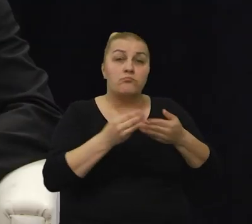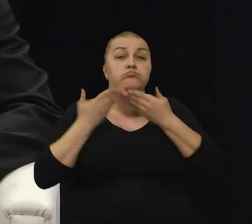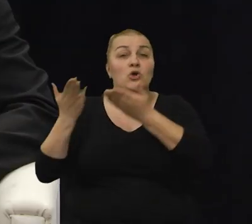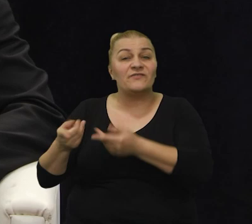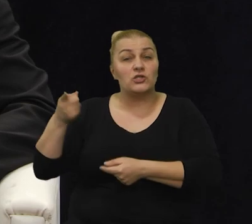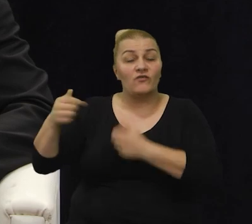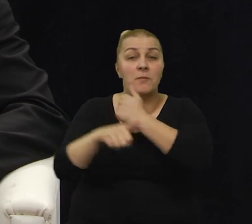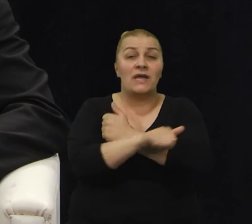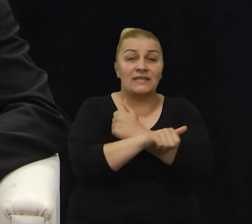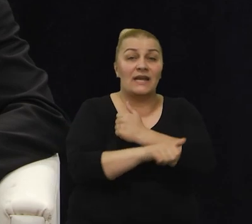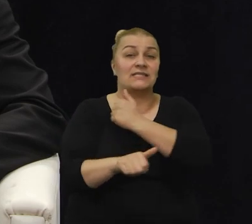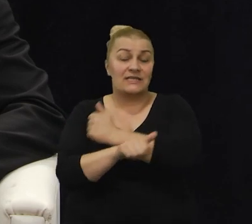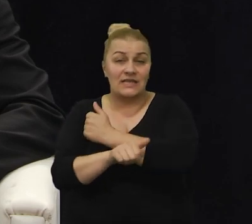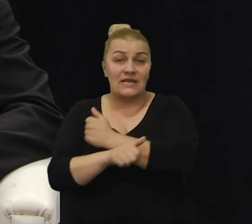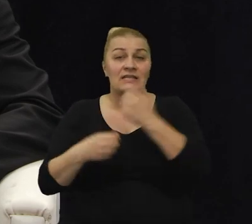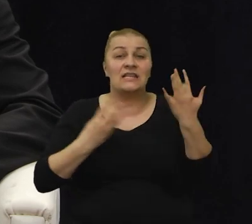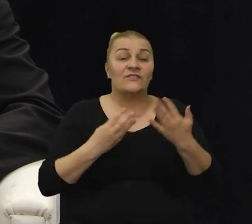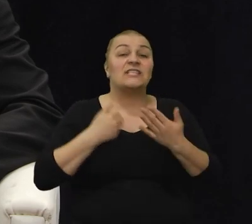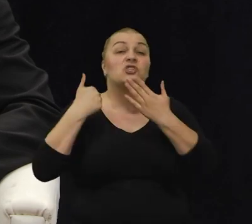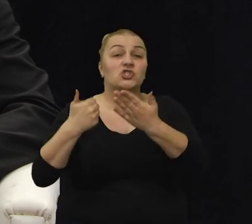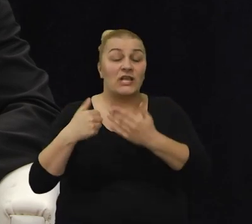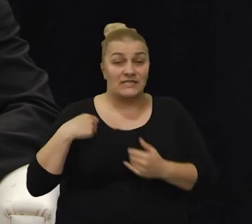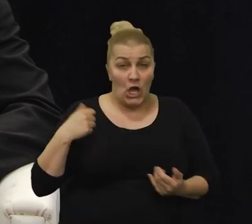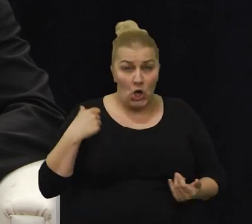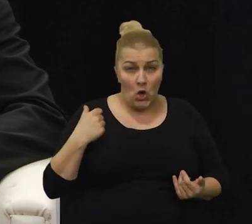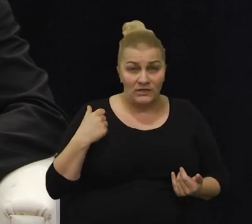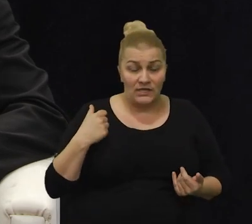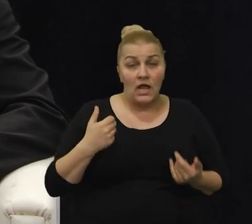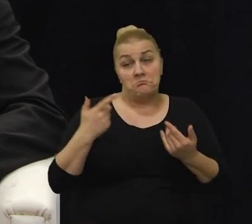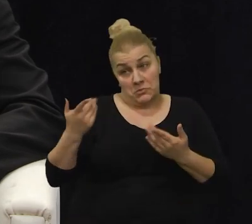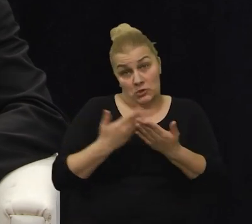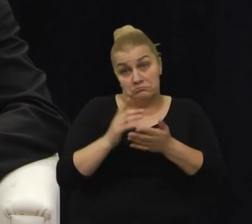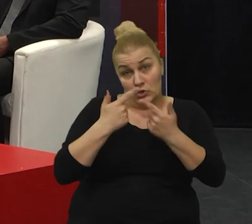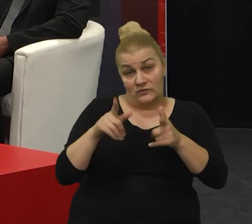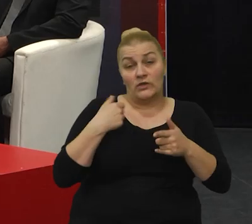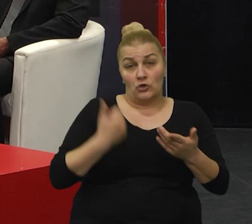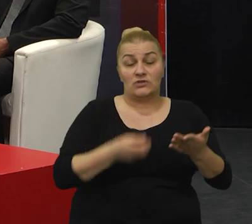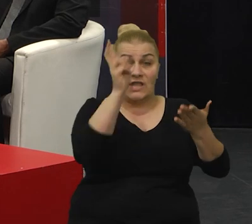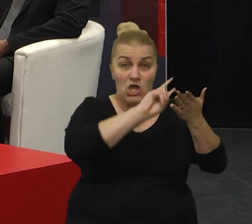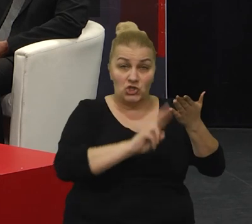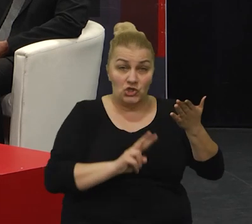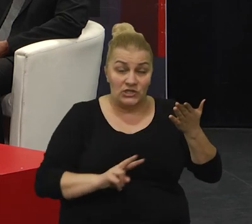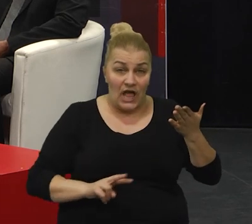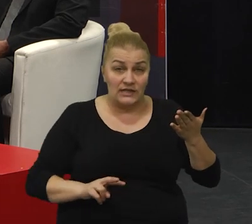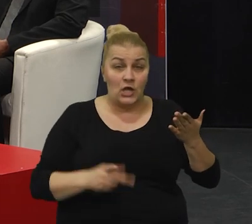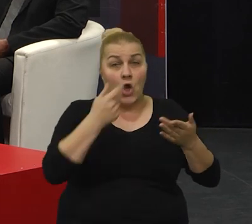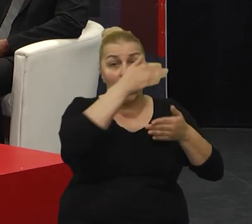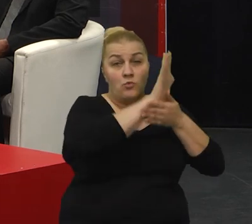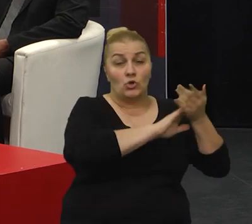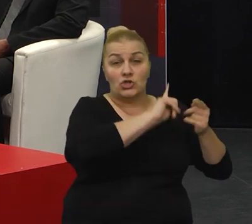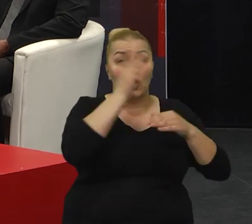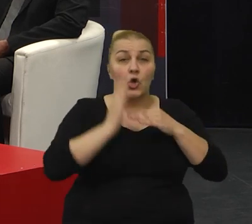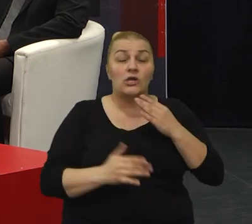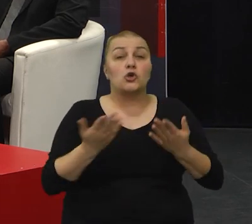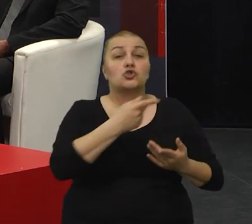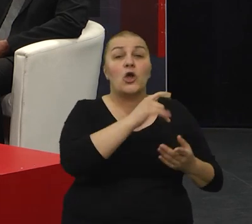vama 11. studenoga 1996. godine, pa ako mi dozvolite, evo ja ću sad pročitati od